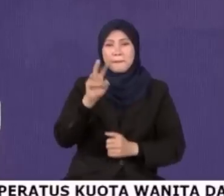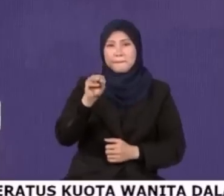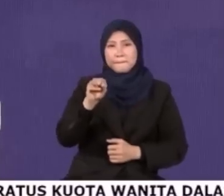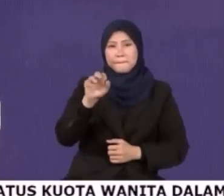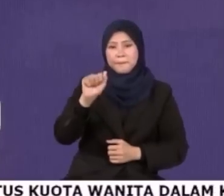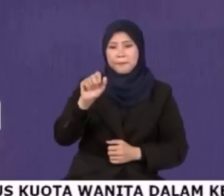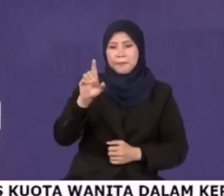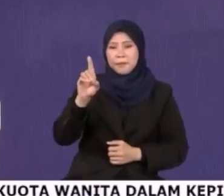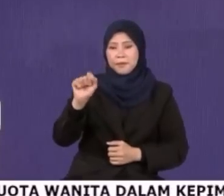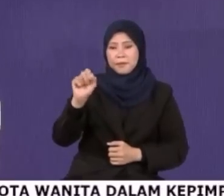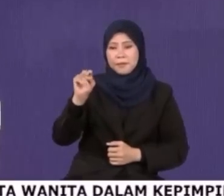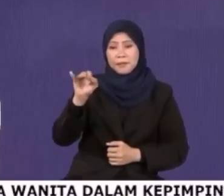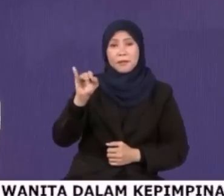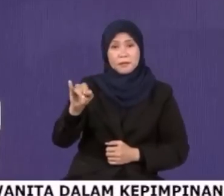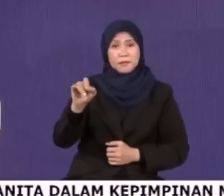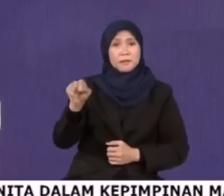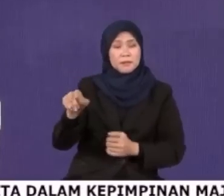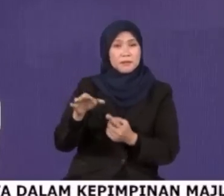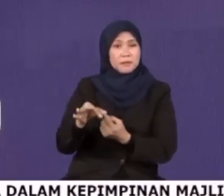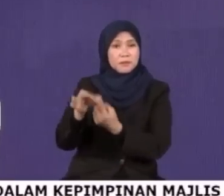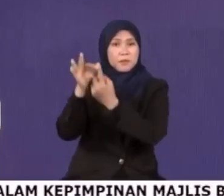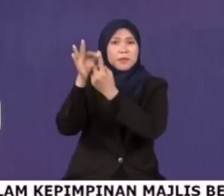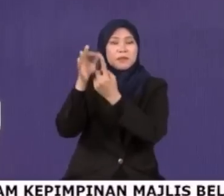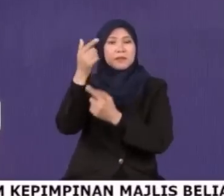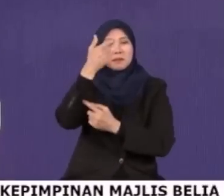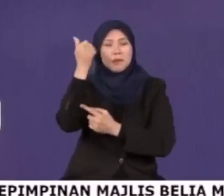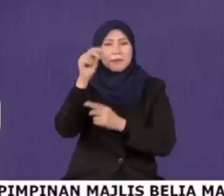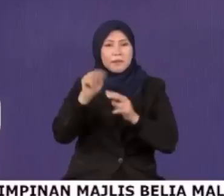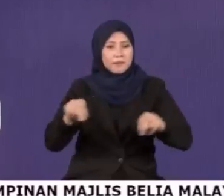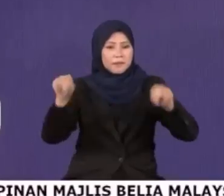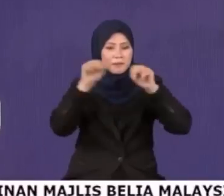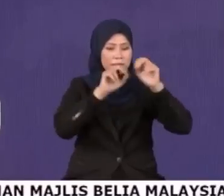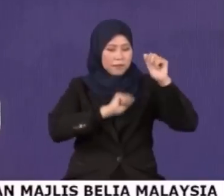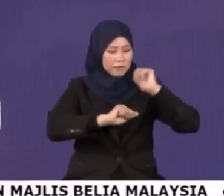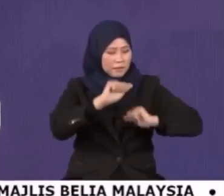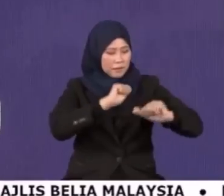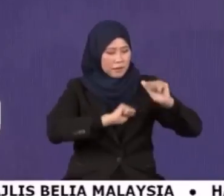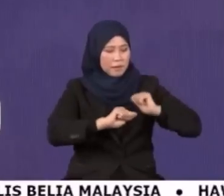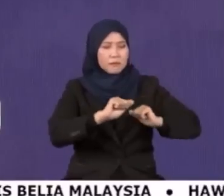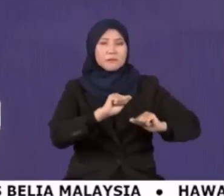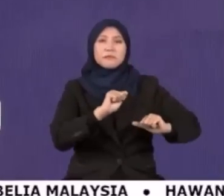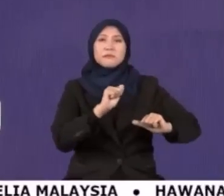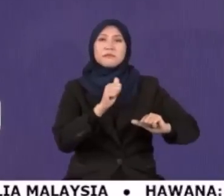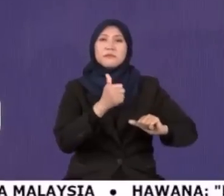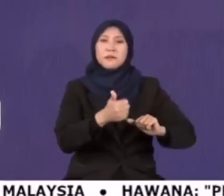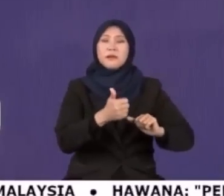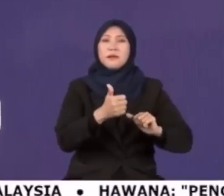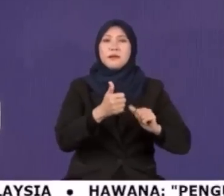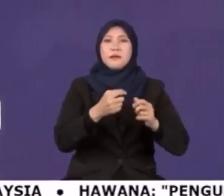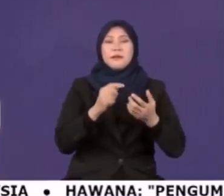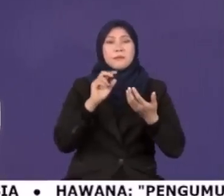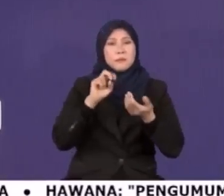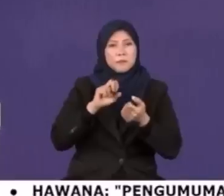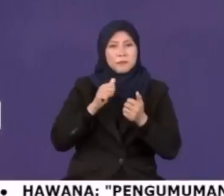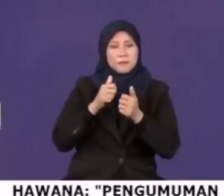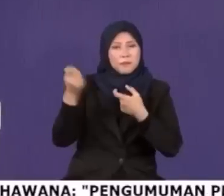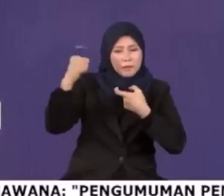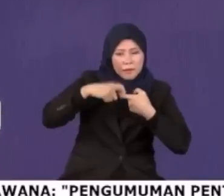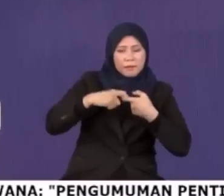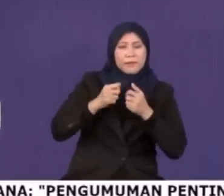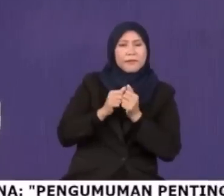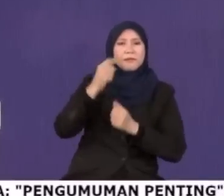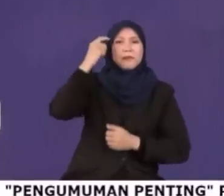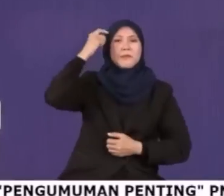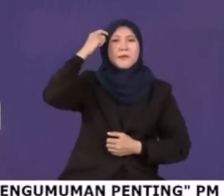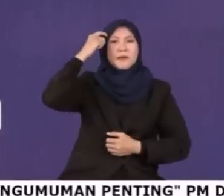uniknya ialah gerhana penekanan tentang nilai dan akhlak itu mendasari pemikiran kita dalam